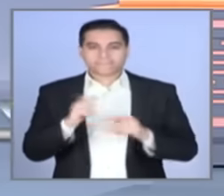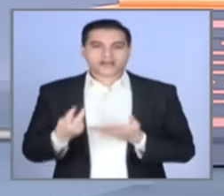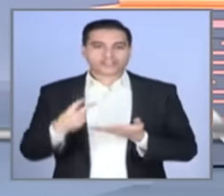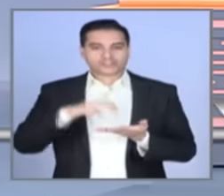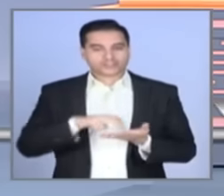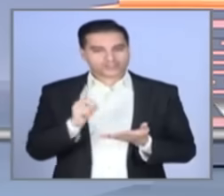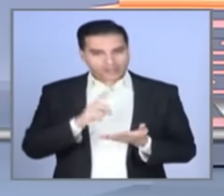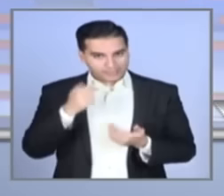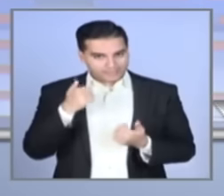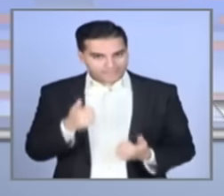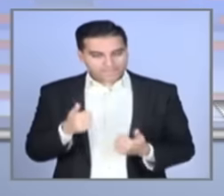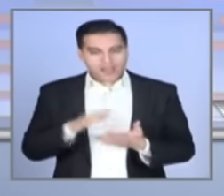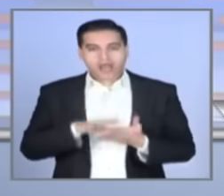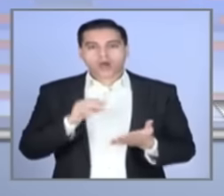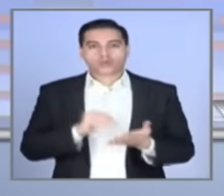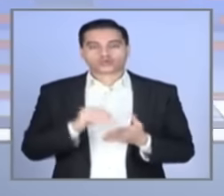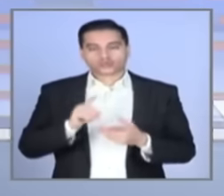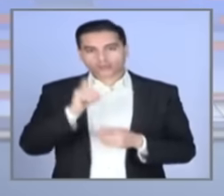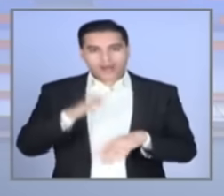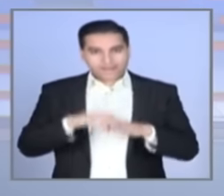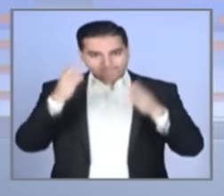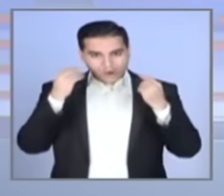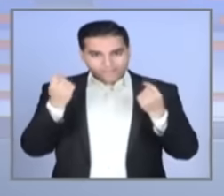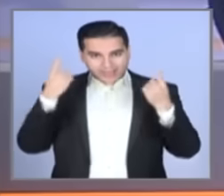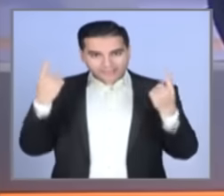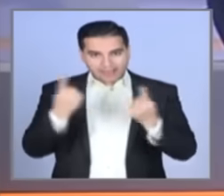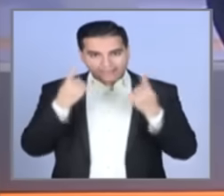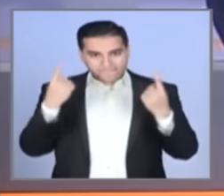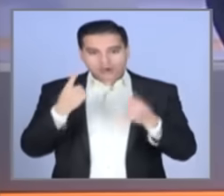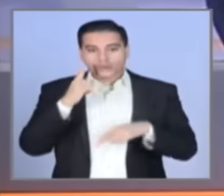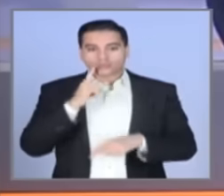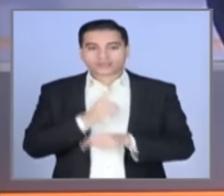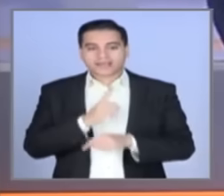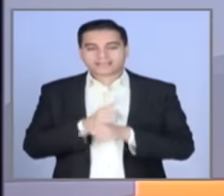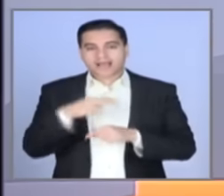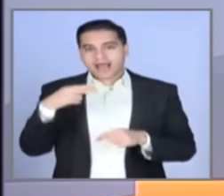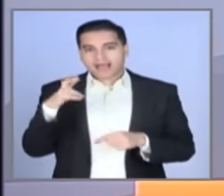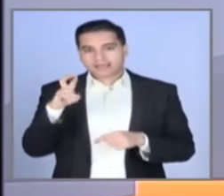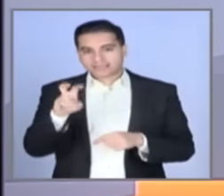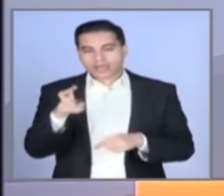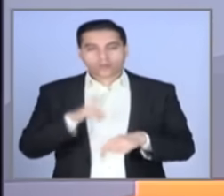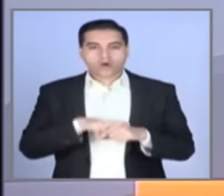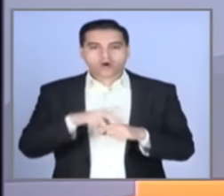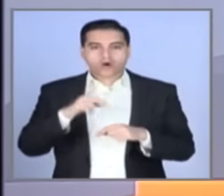تاني يجاوب. أول سؤال في المعلومات العامة مدام عزة وأبلة حكمت.